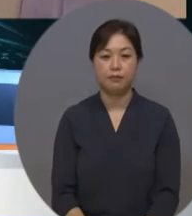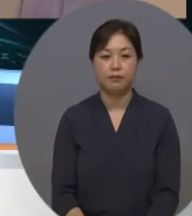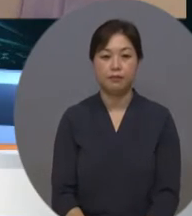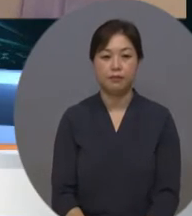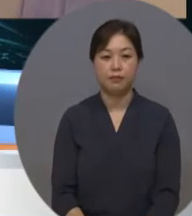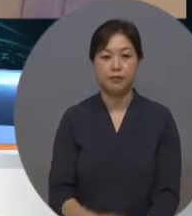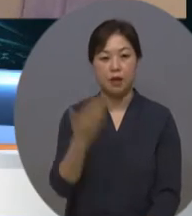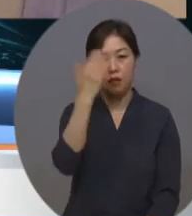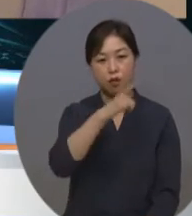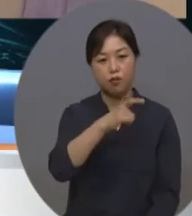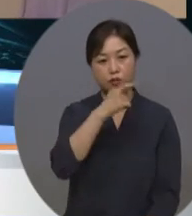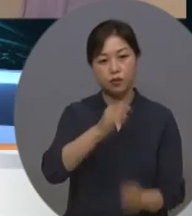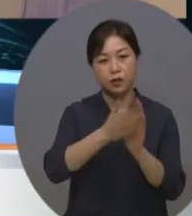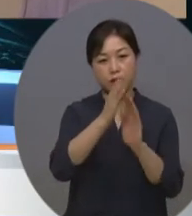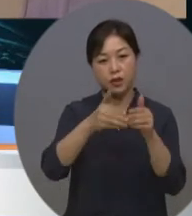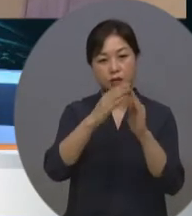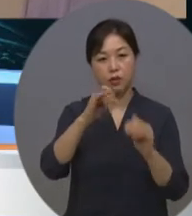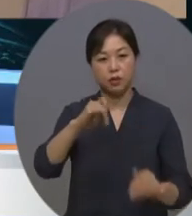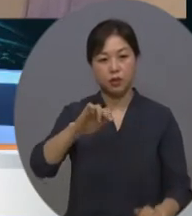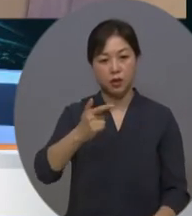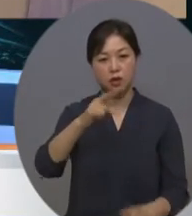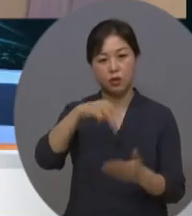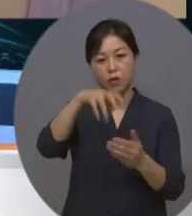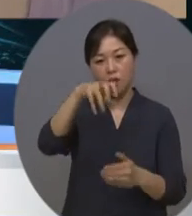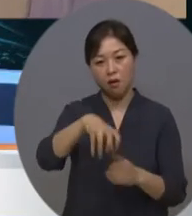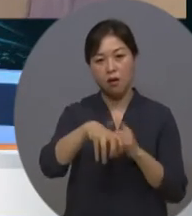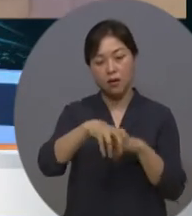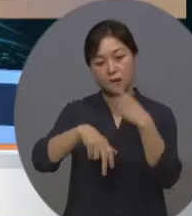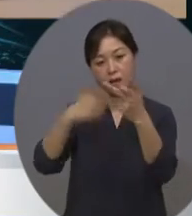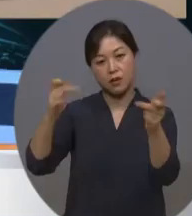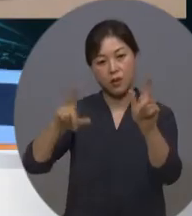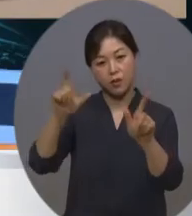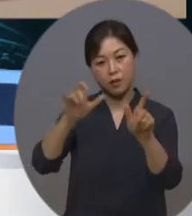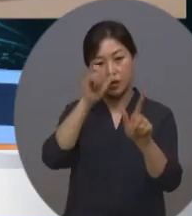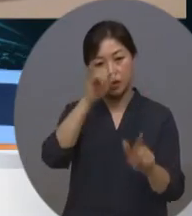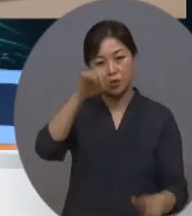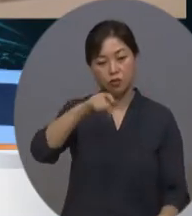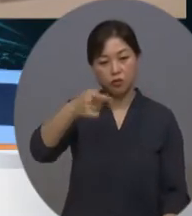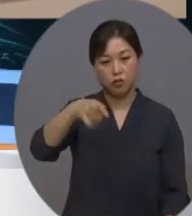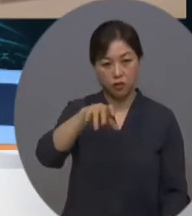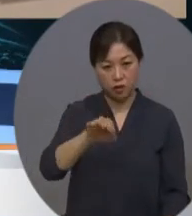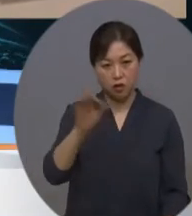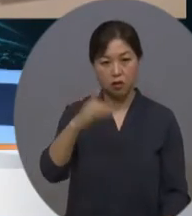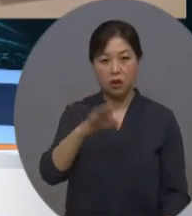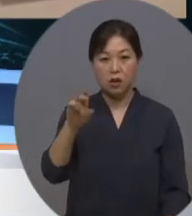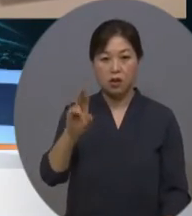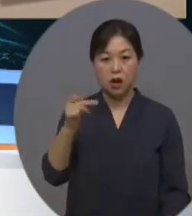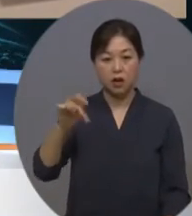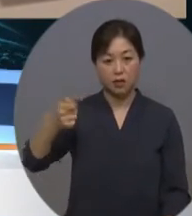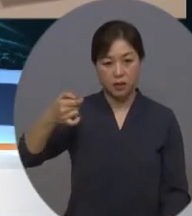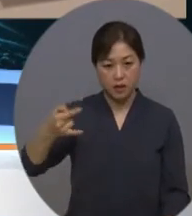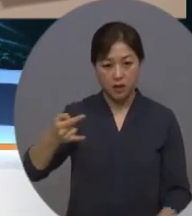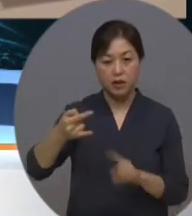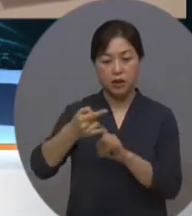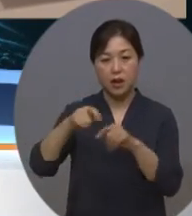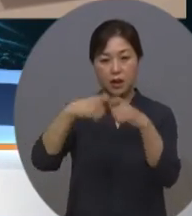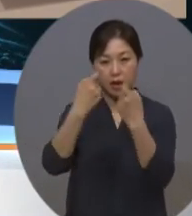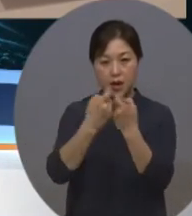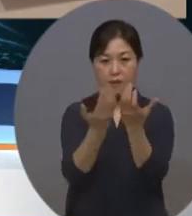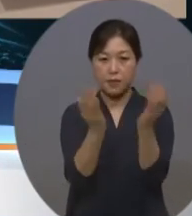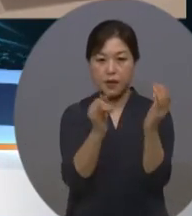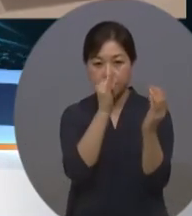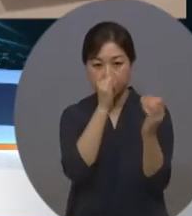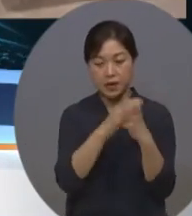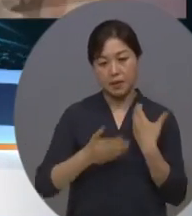여수시 리 돌산 도서관에서 싱그러운 우릴 자연을 담은 유수영 작가와 양 연이 작가의 개인전이 열렸습니다 바쁜